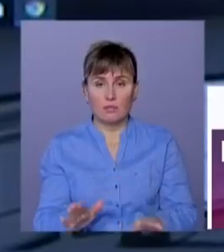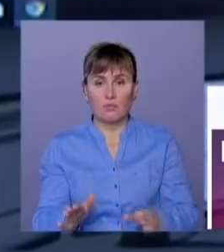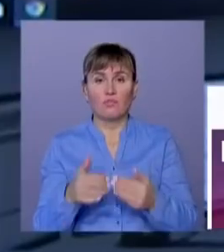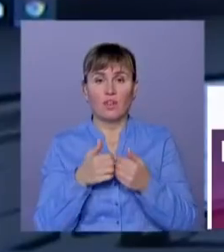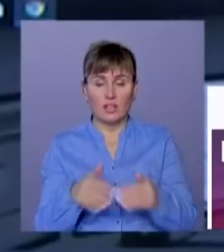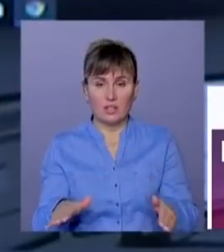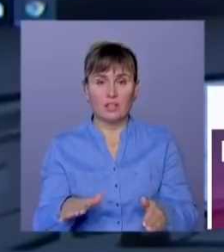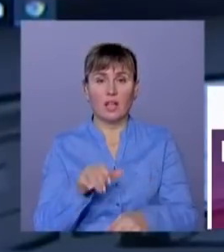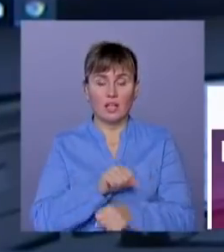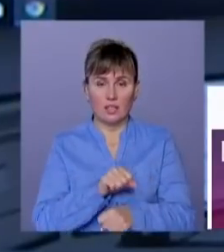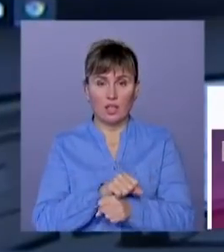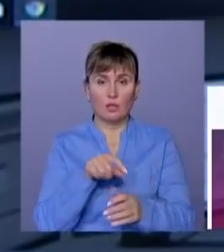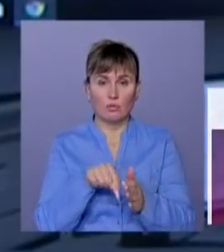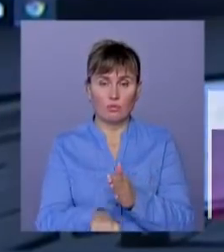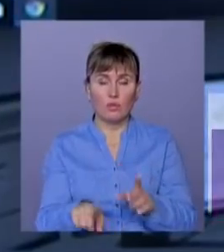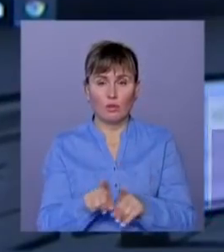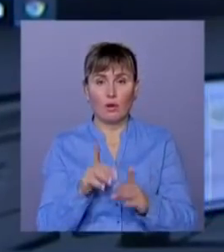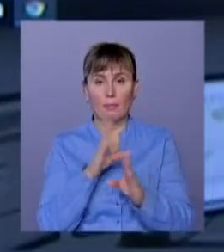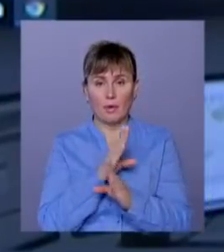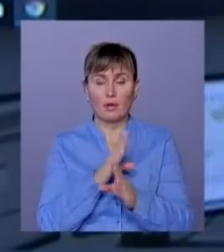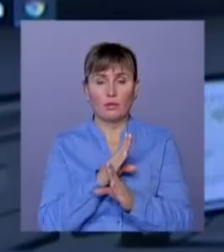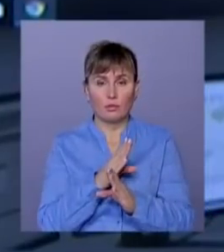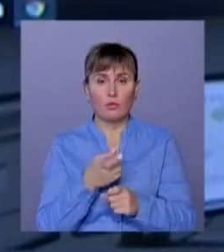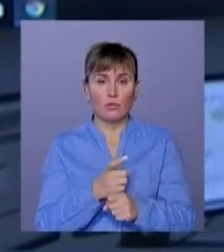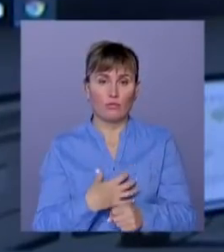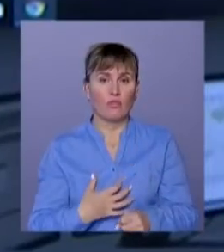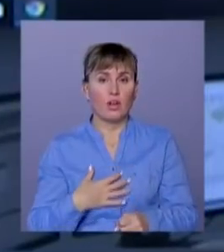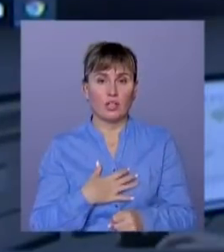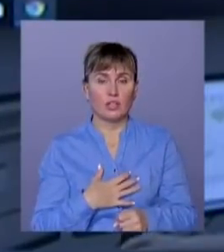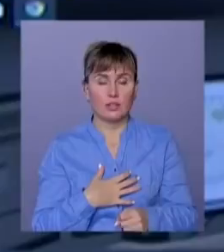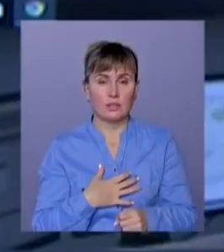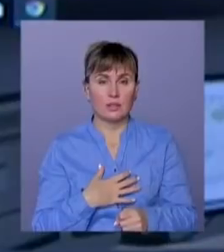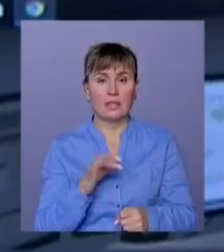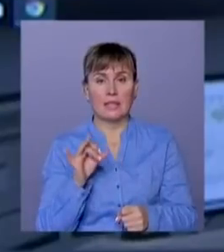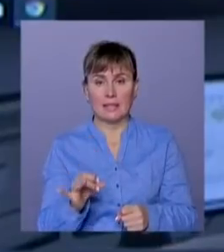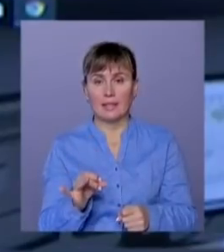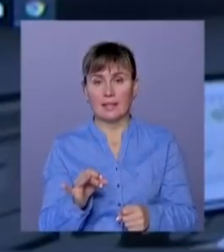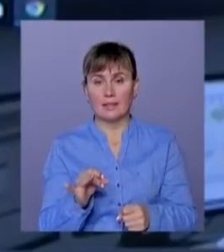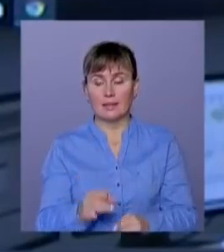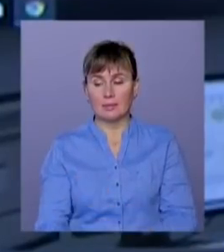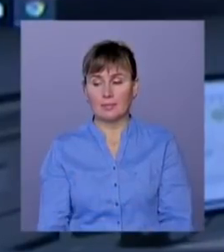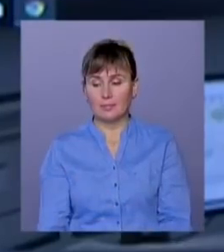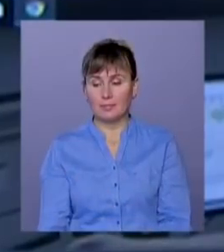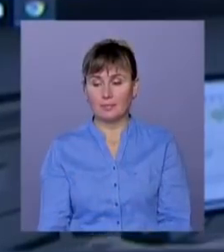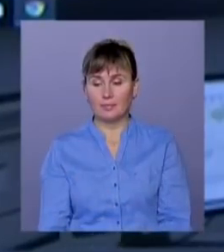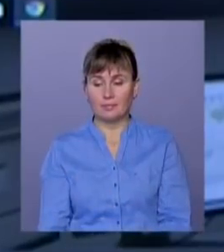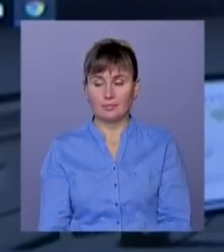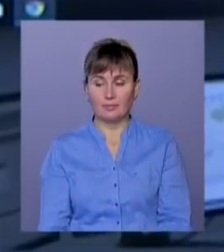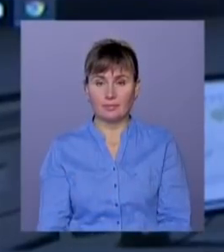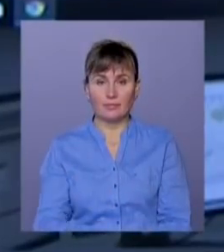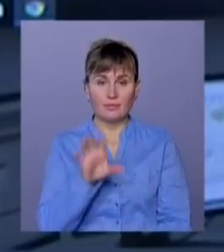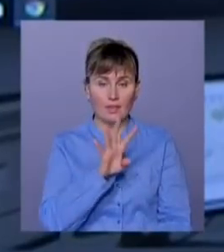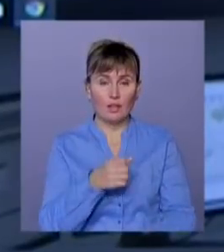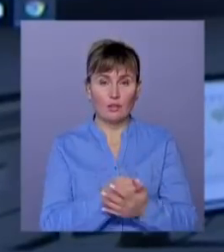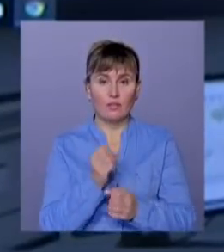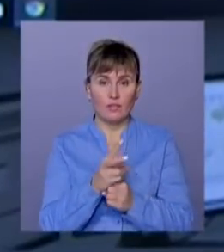открытых остановках это в такую погоду достаточно актуально. Вот. С 4 до 12